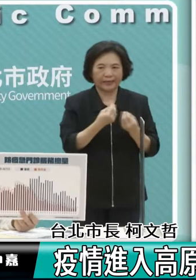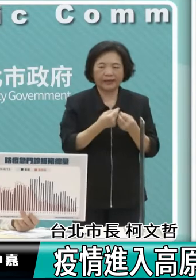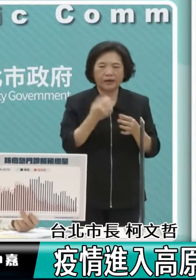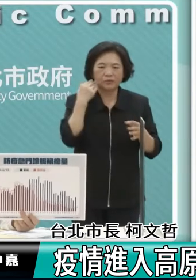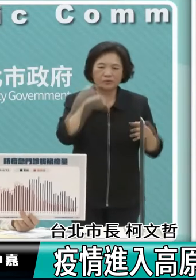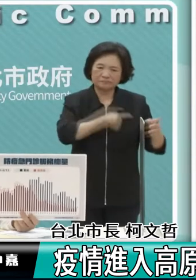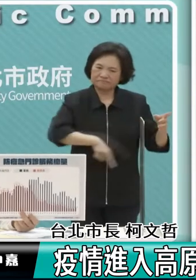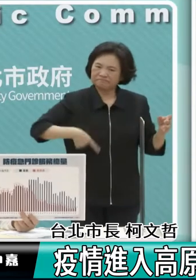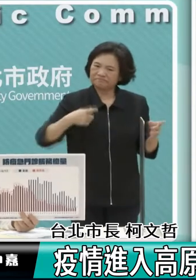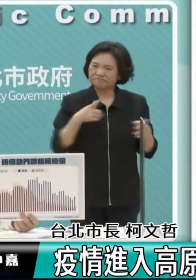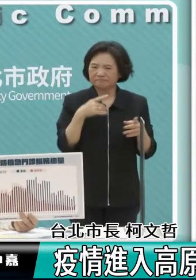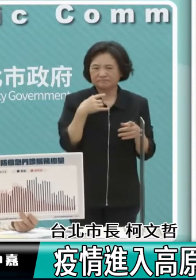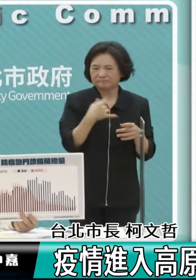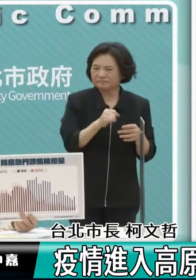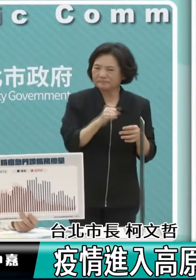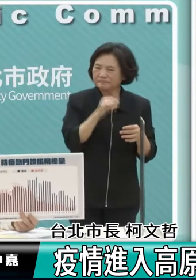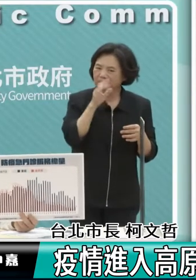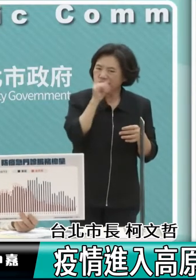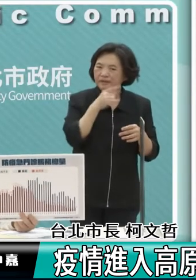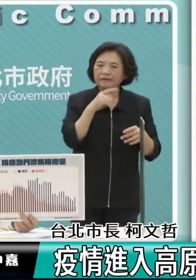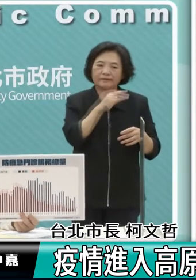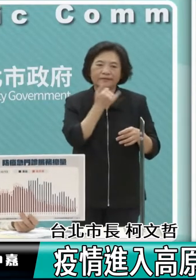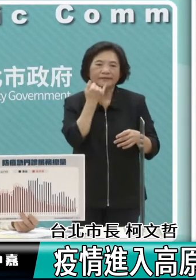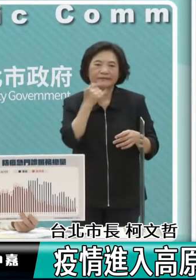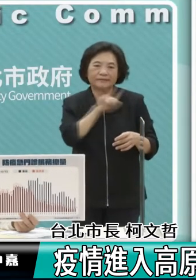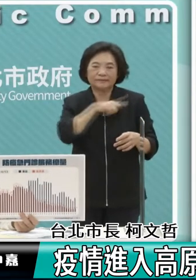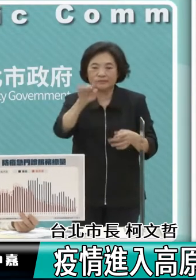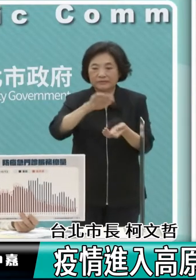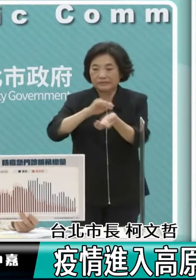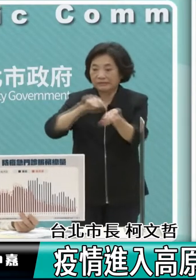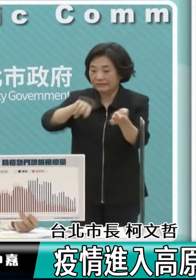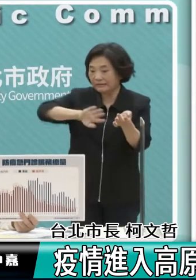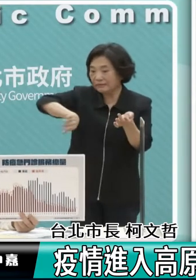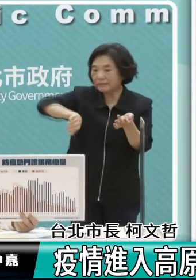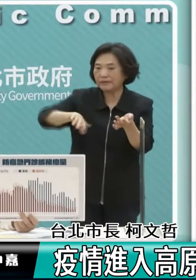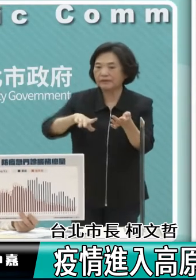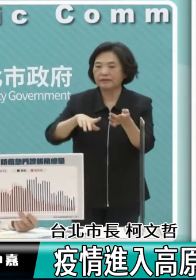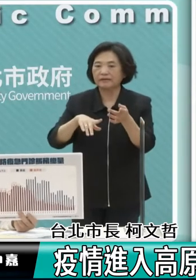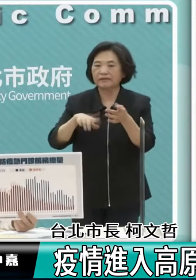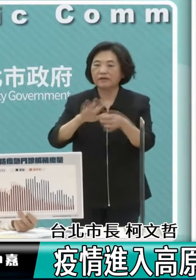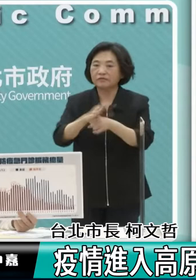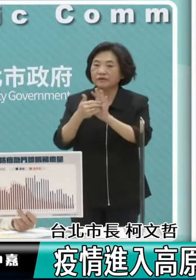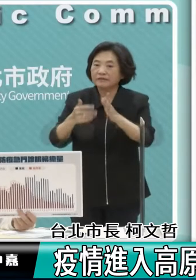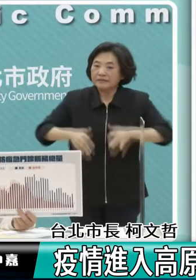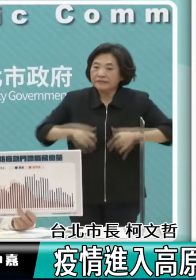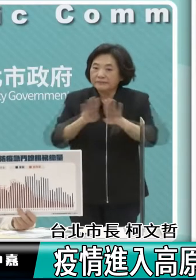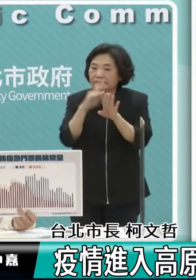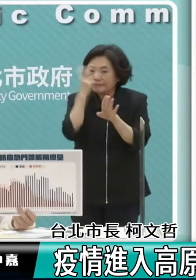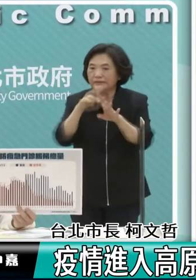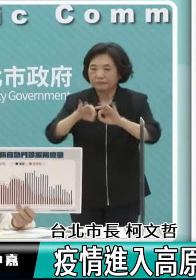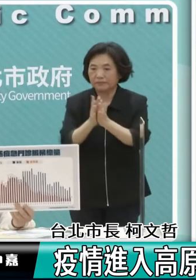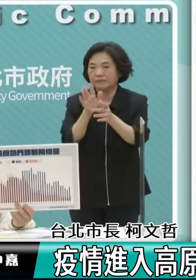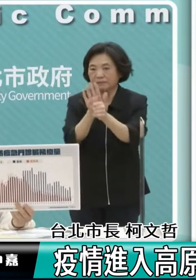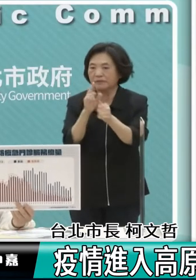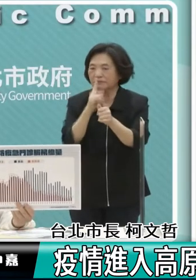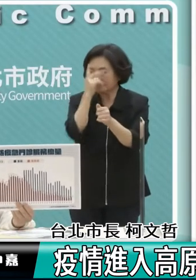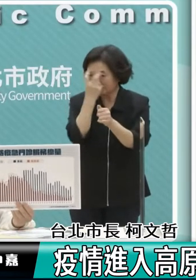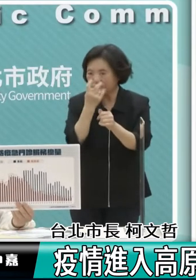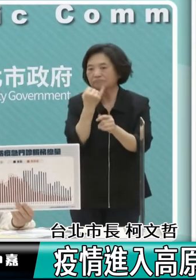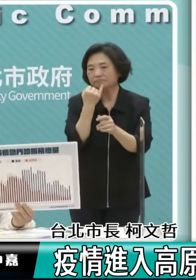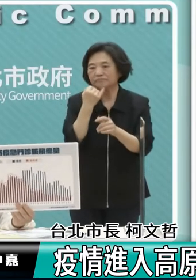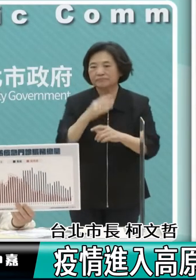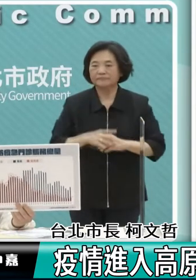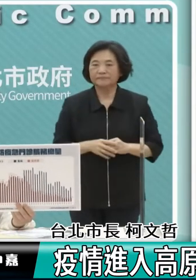状，到现在这些防疫机门诊，你知道也可以在当场帮你做快筛的。所以，那我们看就